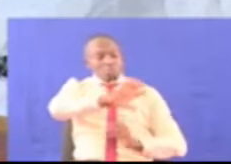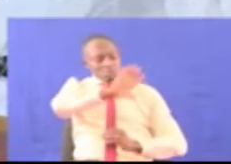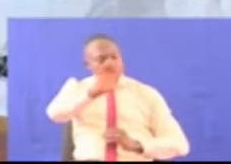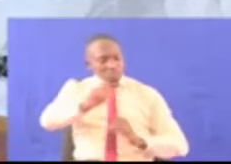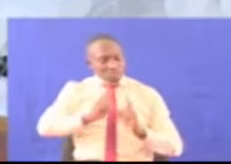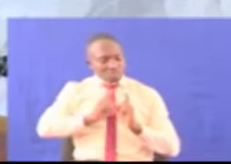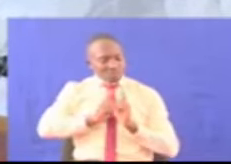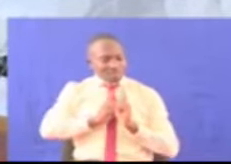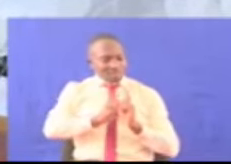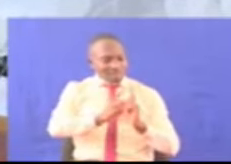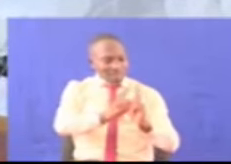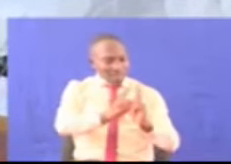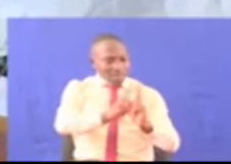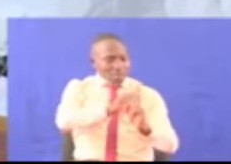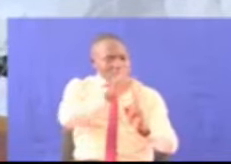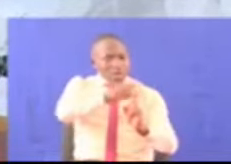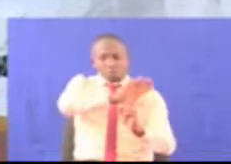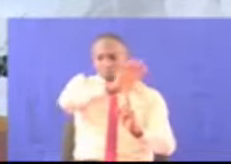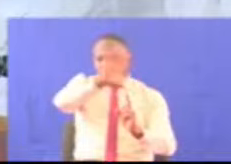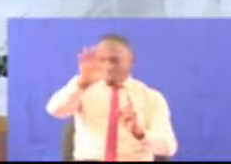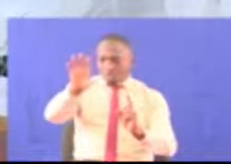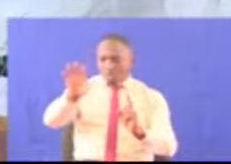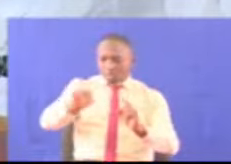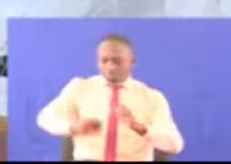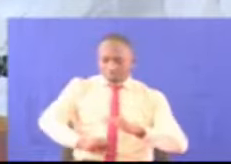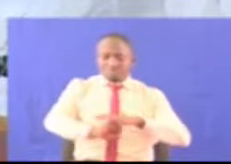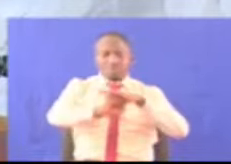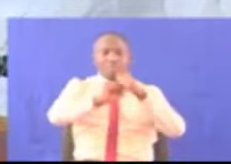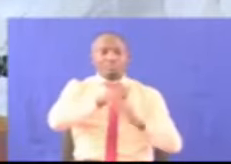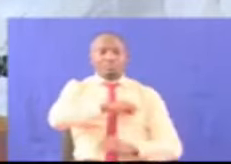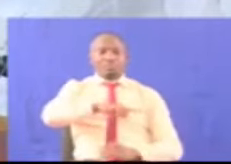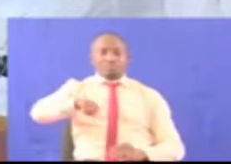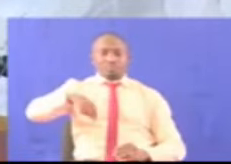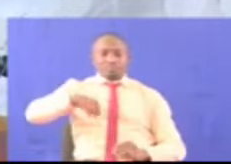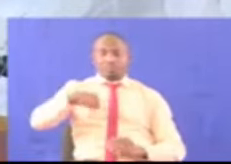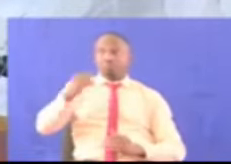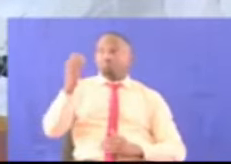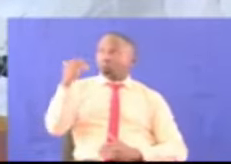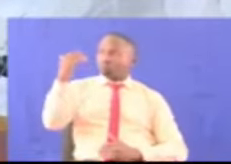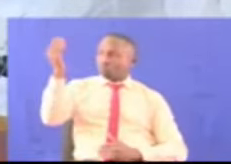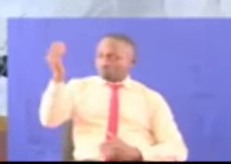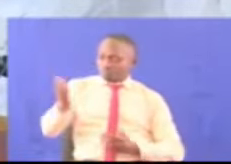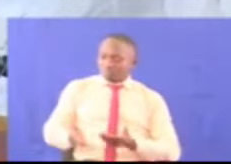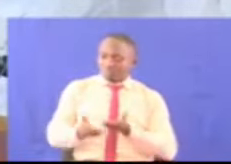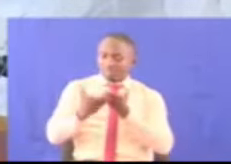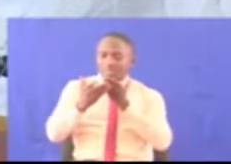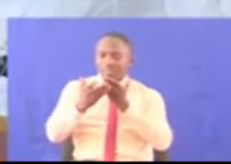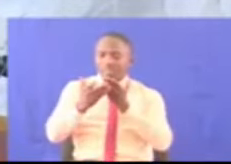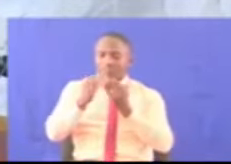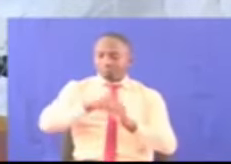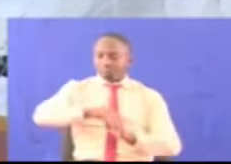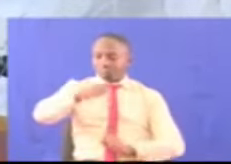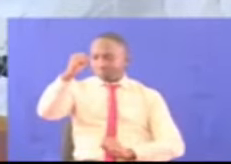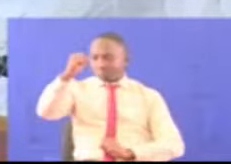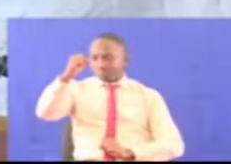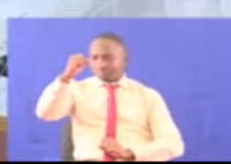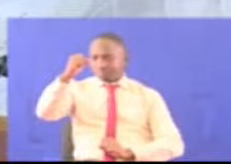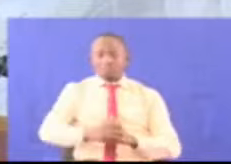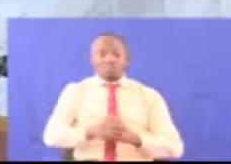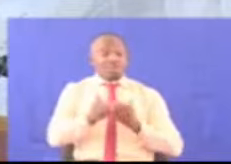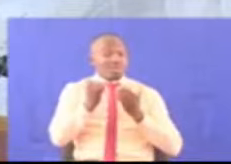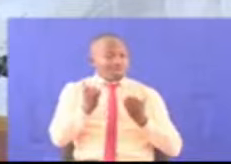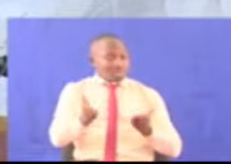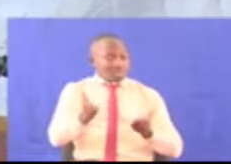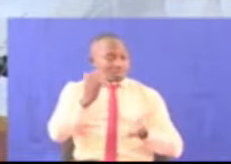tulivyofuatilia kwa kweli wote walikuombea. Na kwa kweli Mwenyezi Mungu amekujalia nafikiri na kipaji cha kipekee. Na